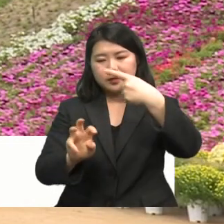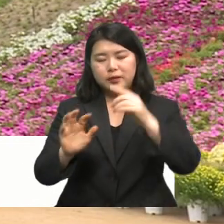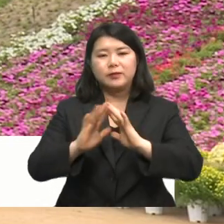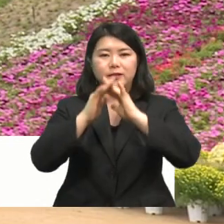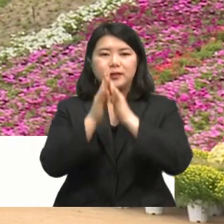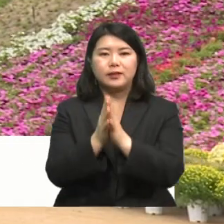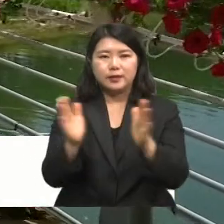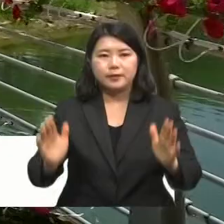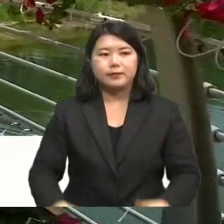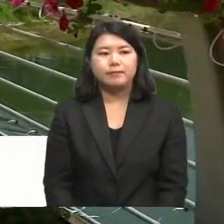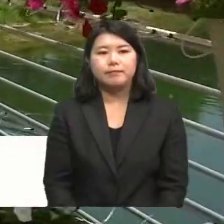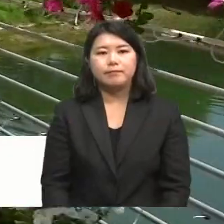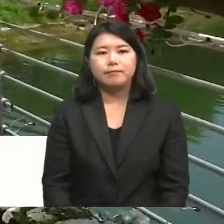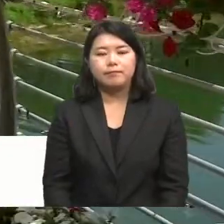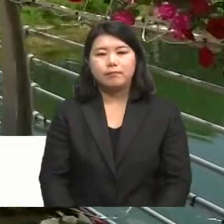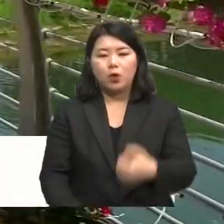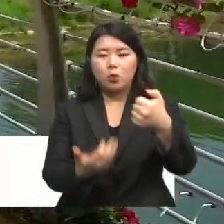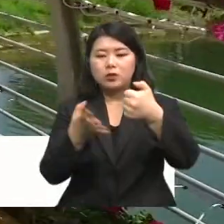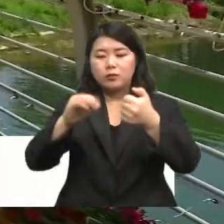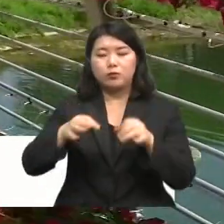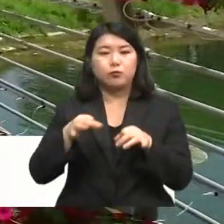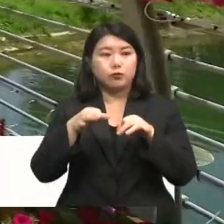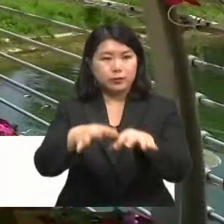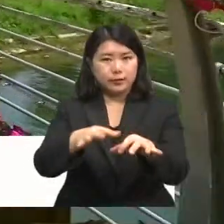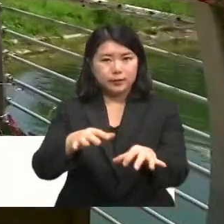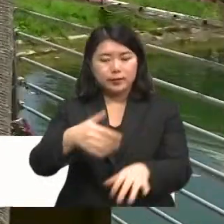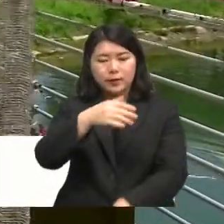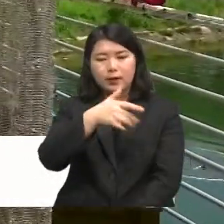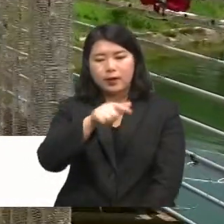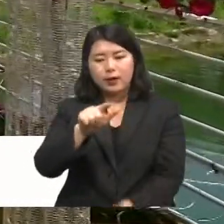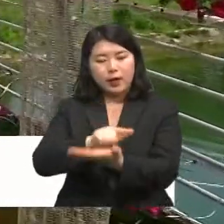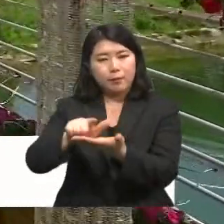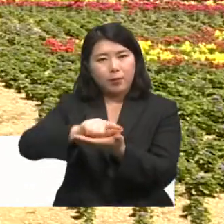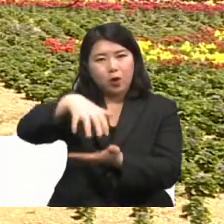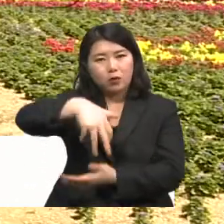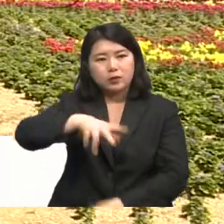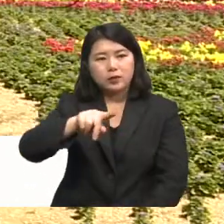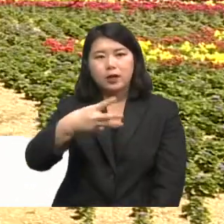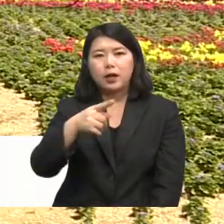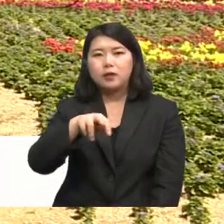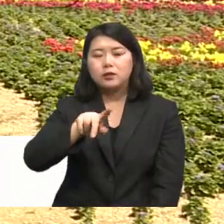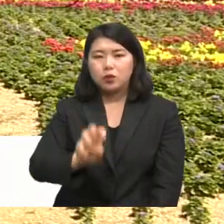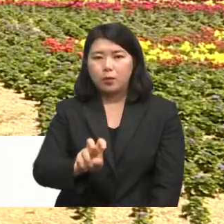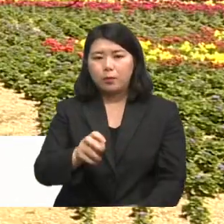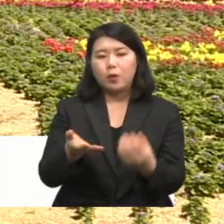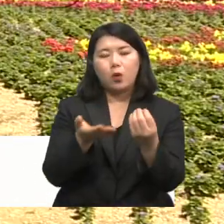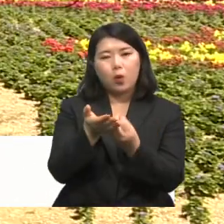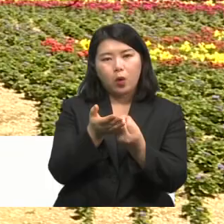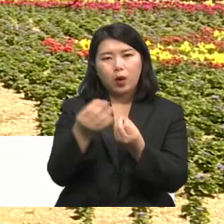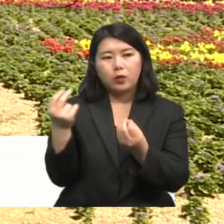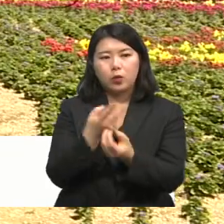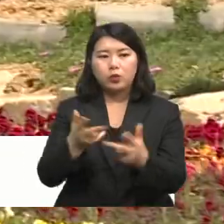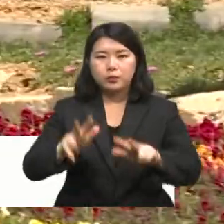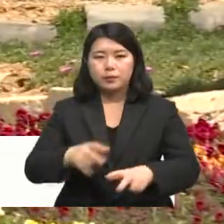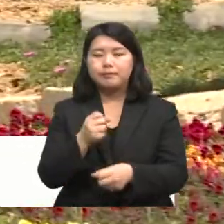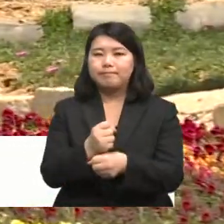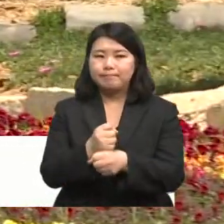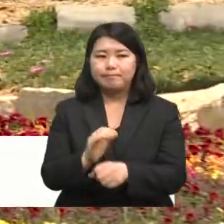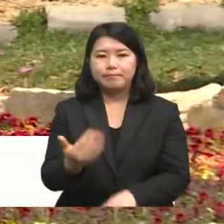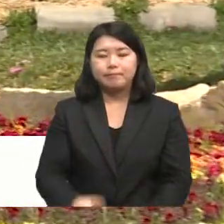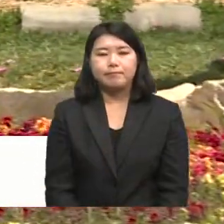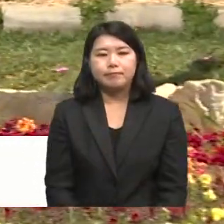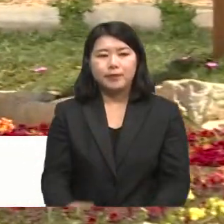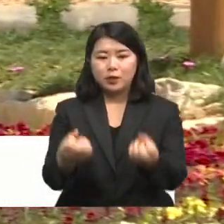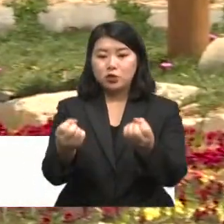착공했습니다이 사업은 50억 원을 투입해 가평 자라섬 이원의 정원과 보도교 데크 쉼터를 조성하는 것으로